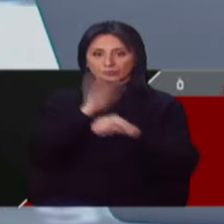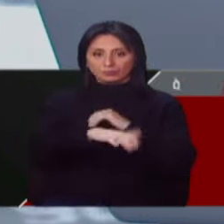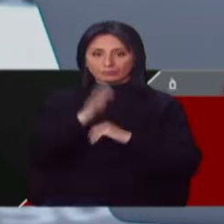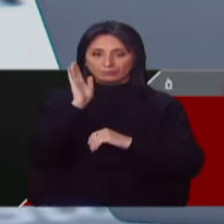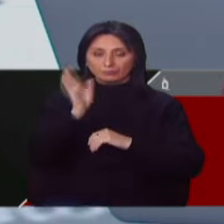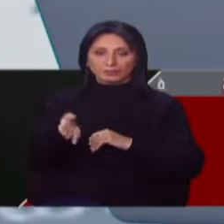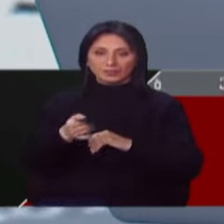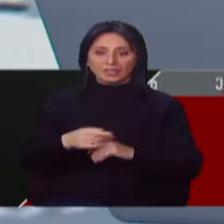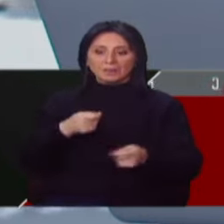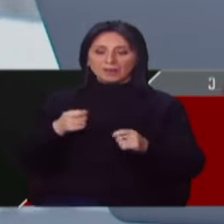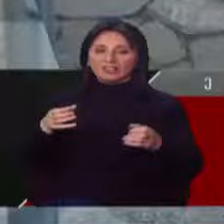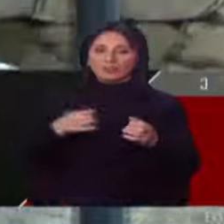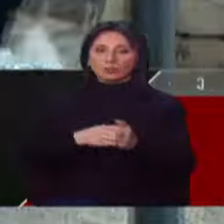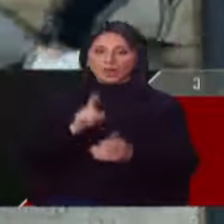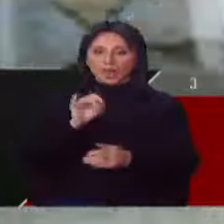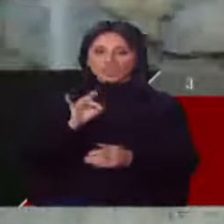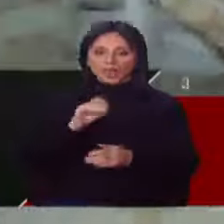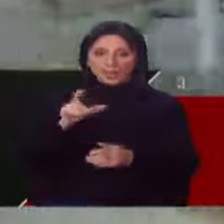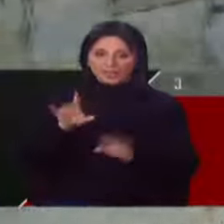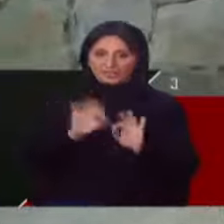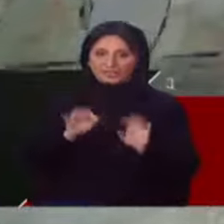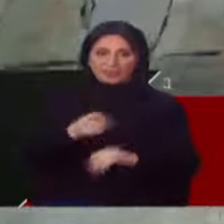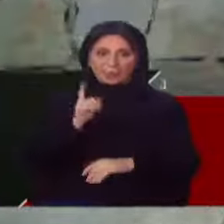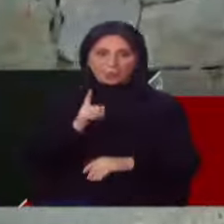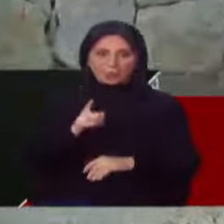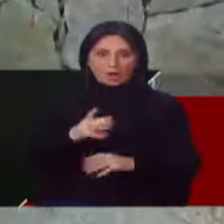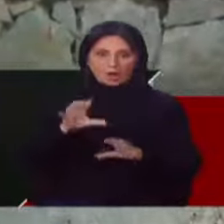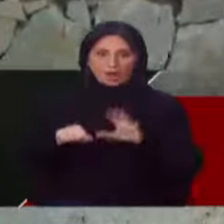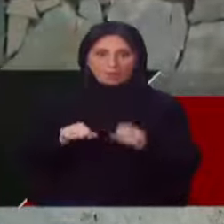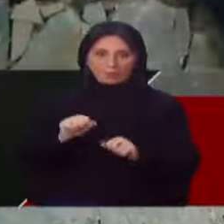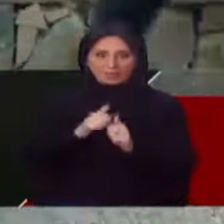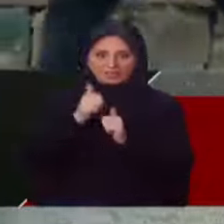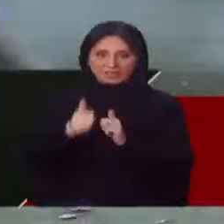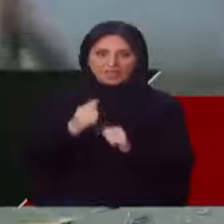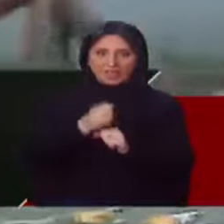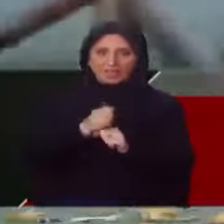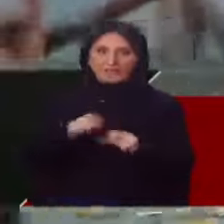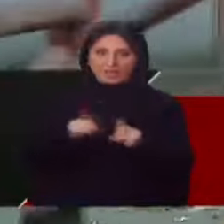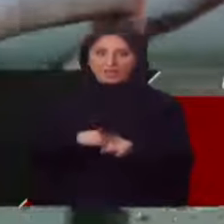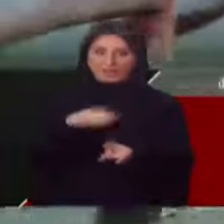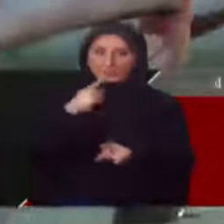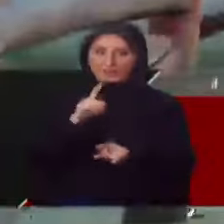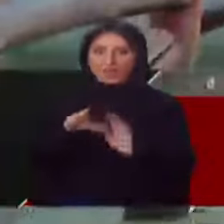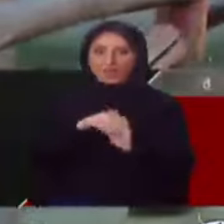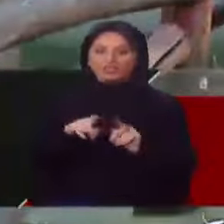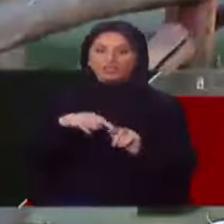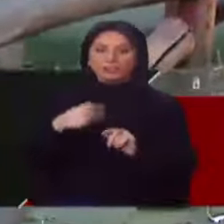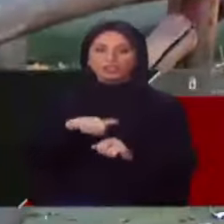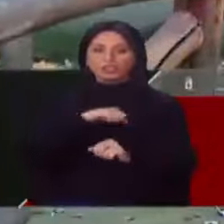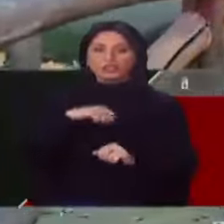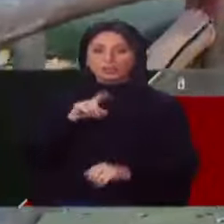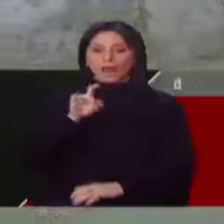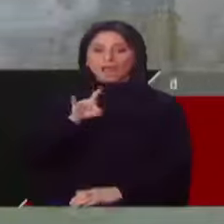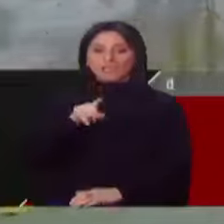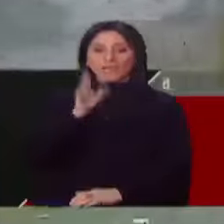წასვლა მოუწევს. მართველი გუნდი კი ხაზარაძის განცხადებას მუქარად და რეპრესიების დაანონსებად აფასებს, ასევე ისინი ამბობენ, რომ არჩევნების შემდეგ თავად